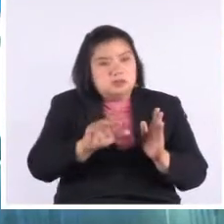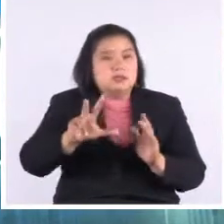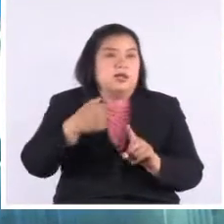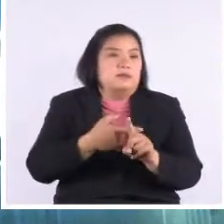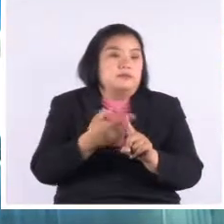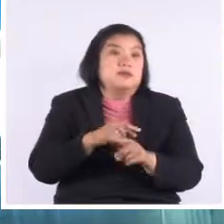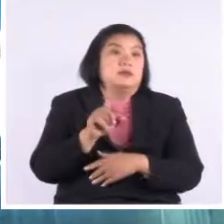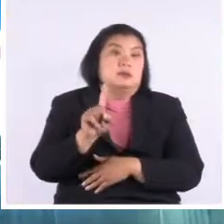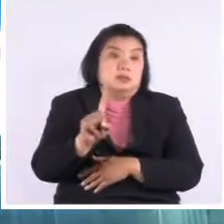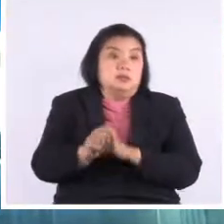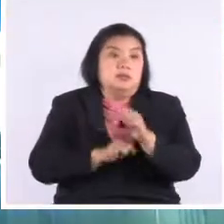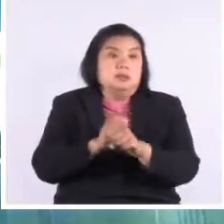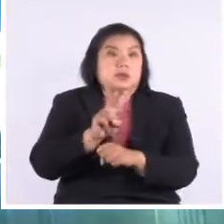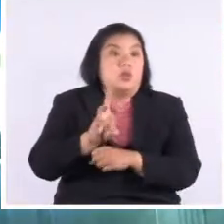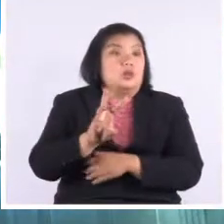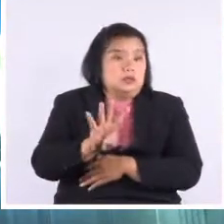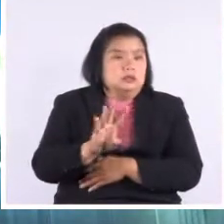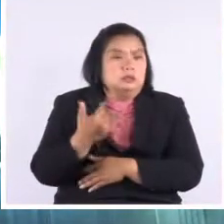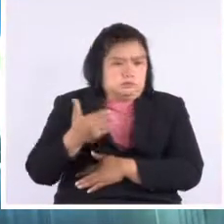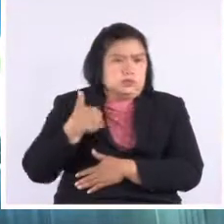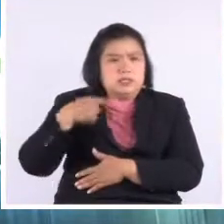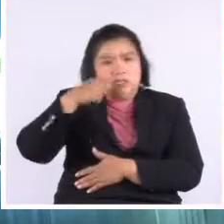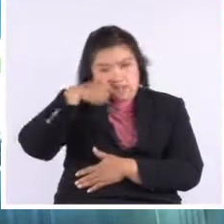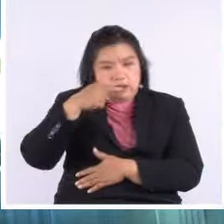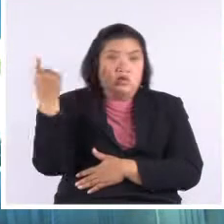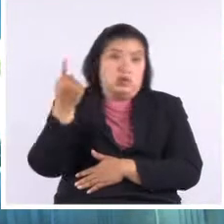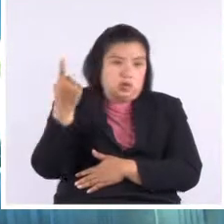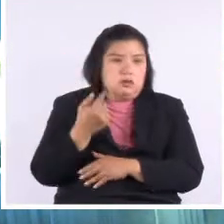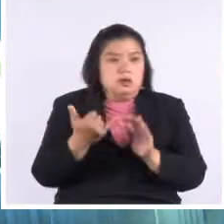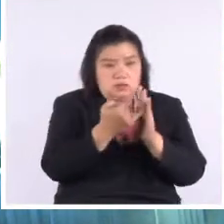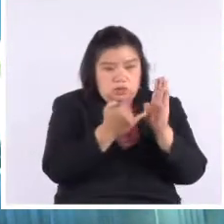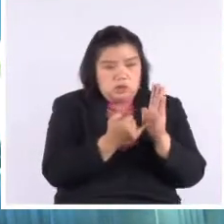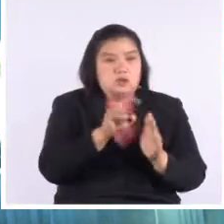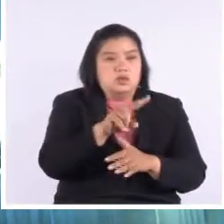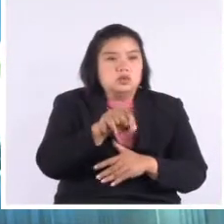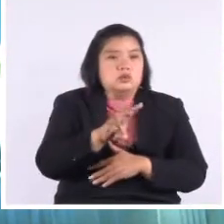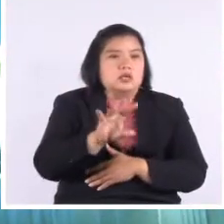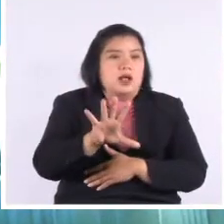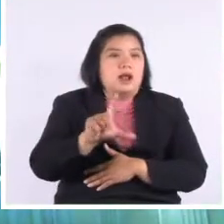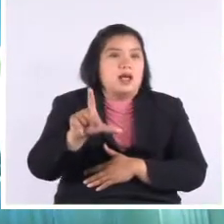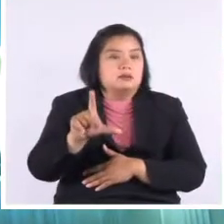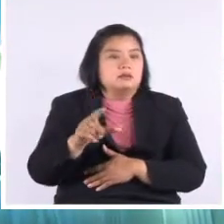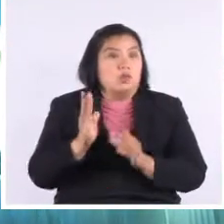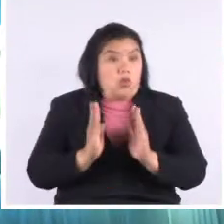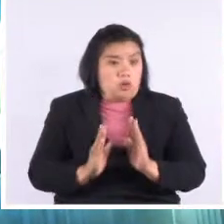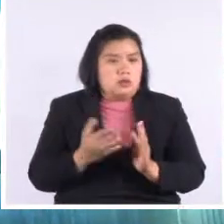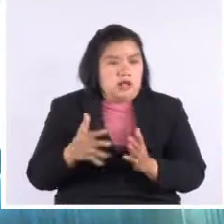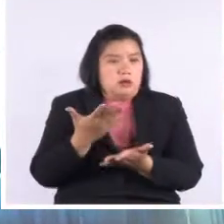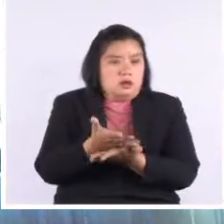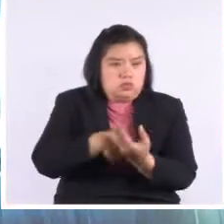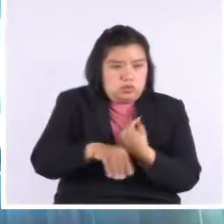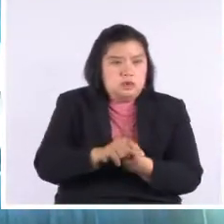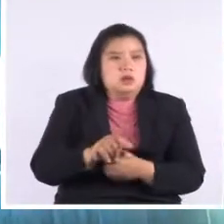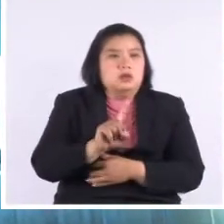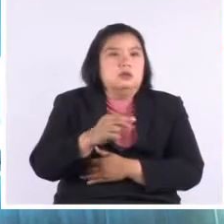3มกราคม 64คาดว่าจะมีคนไทยเดินทางในประเทศประมาณ 2.75ล้านคนสร้างและได้หมุนเวียนในพื้นที่ประมาณหนึ่งหมื่น